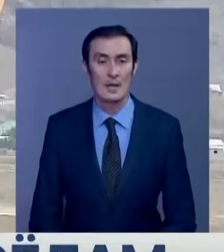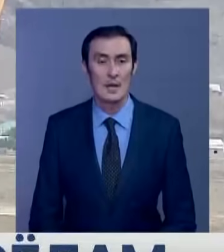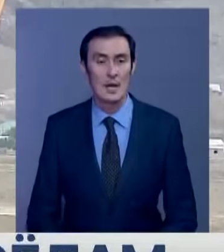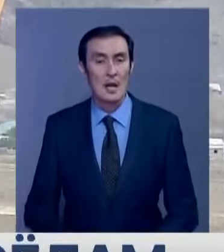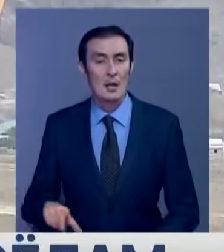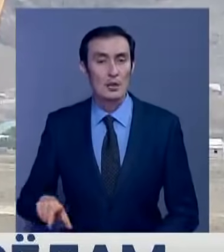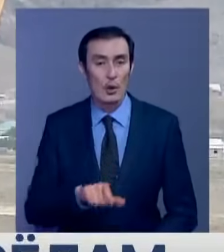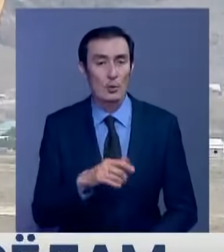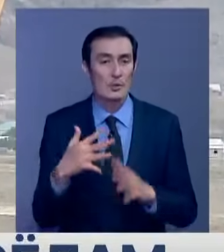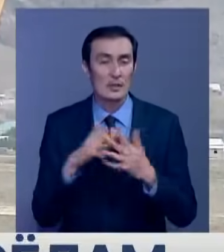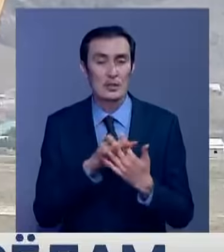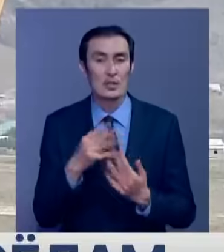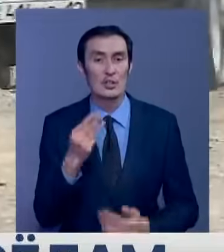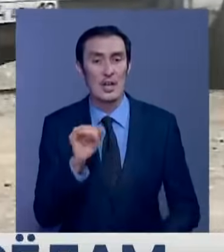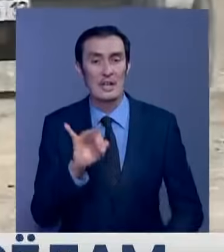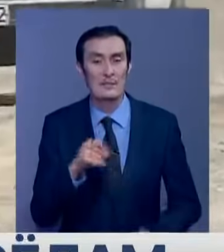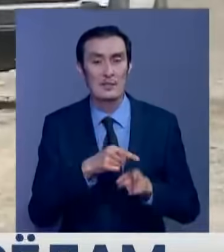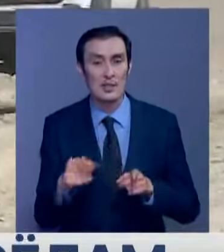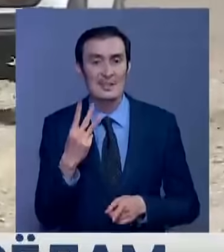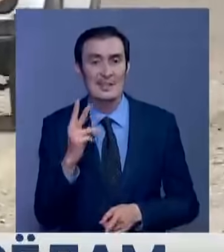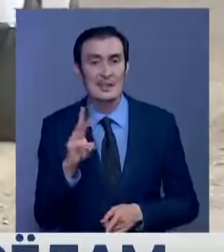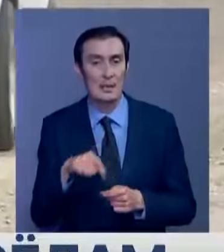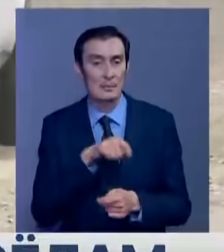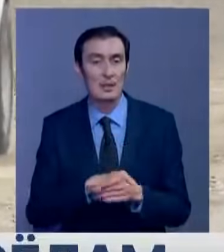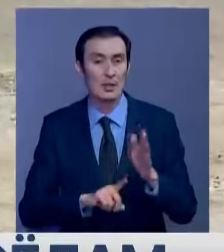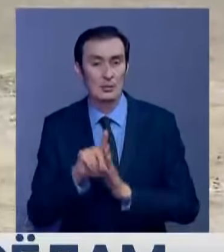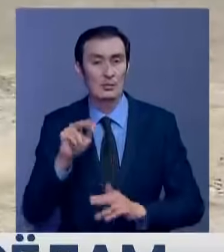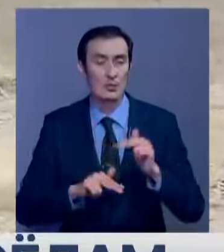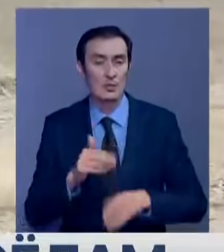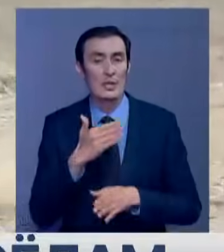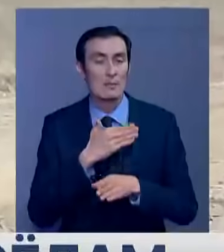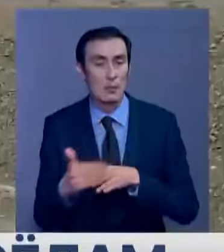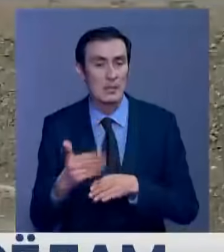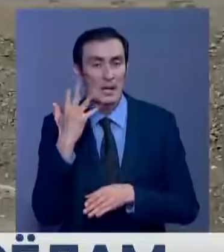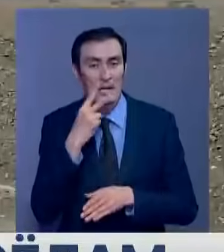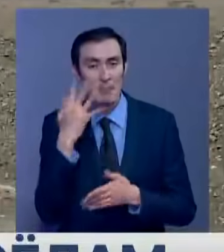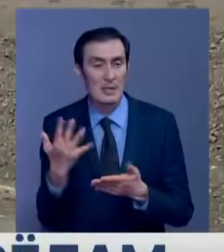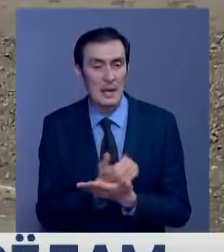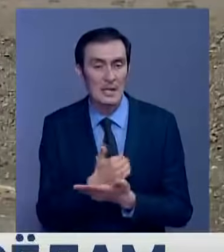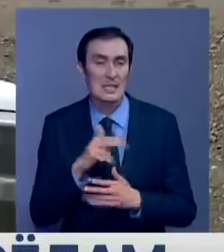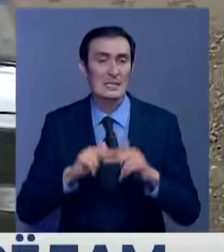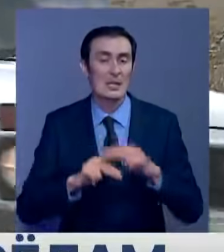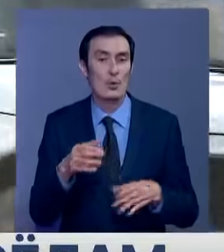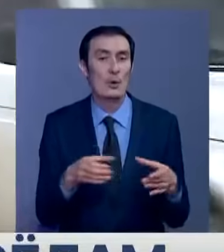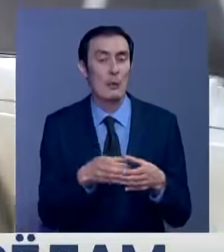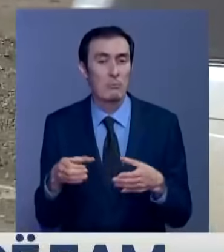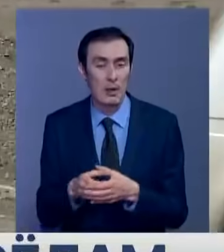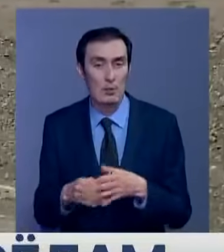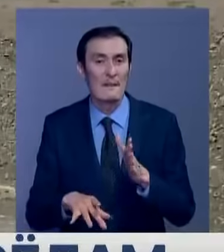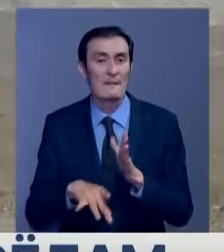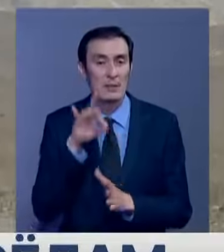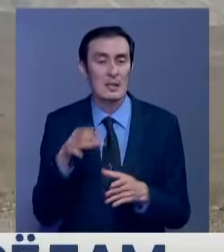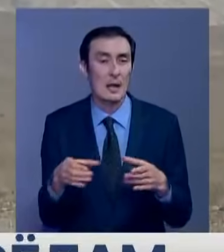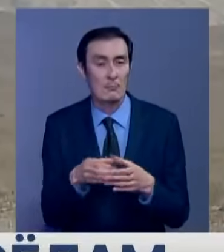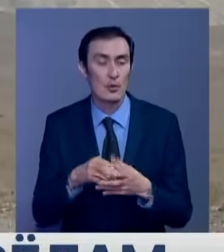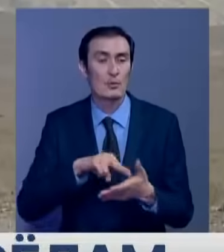Подъездную дорогу к селу Шаир протяженностью в 3 километра начнут прокладывать сразу после того, как определят строительную компанию. Выбрать